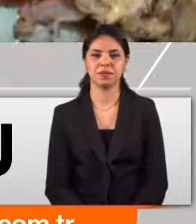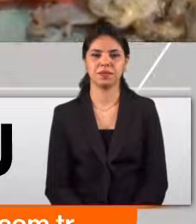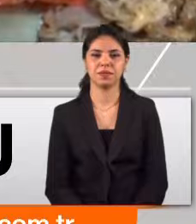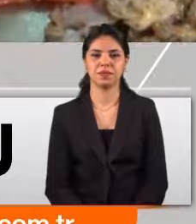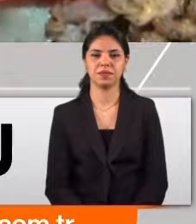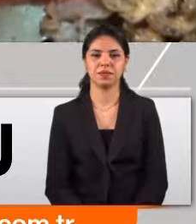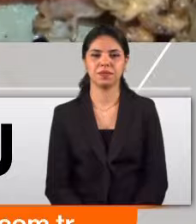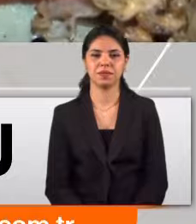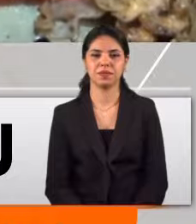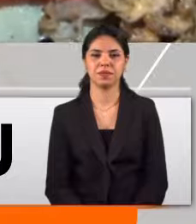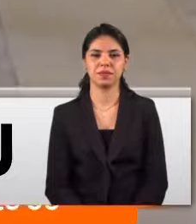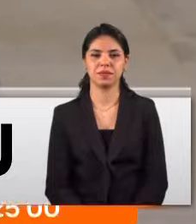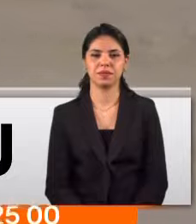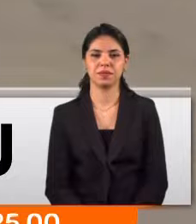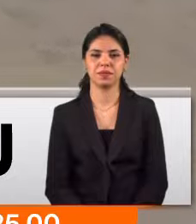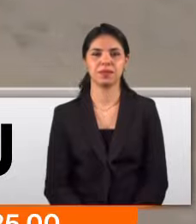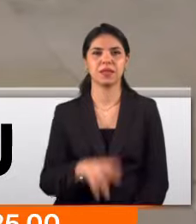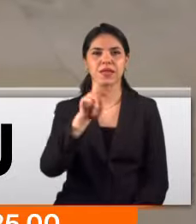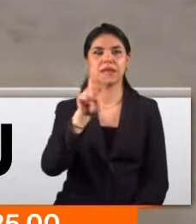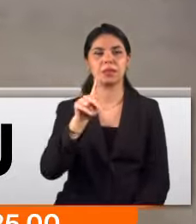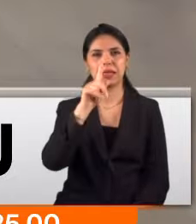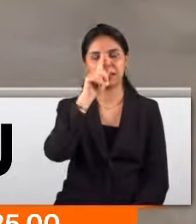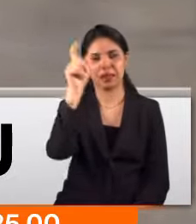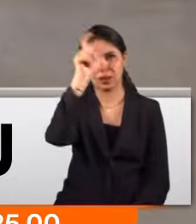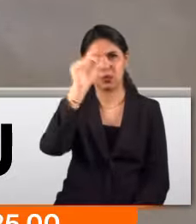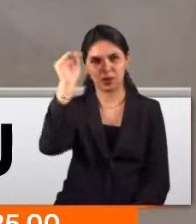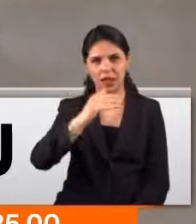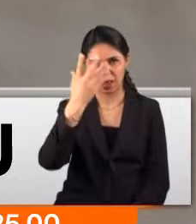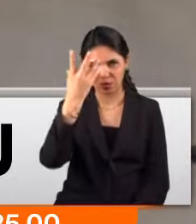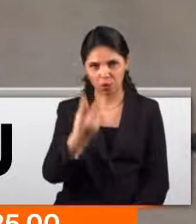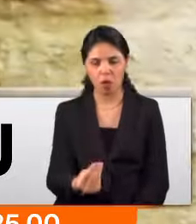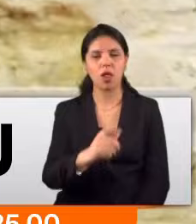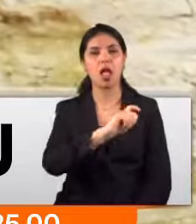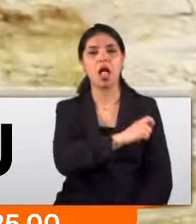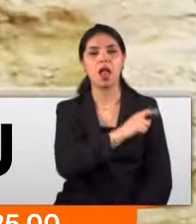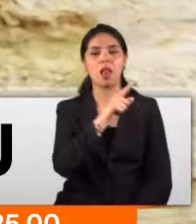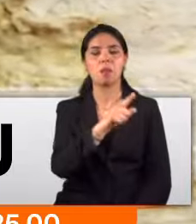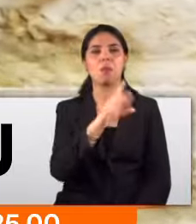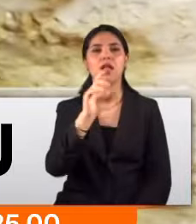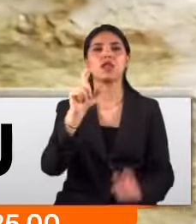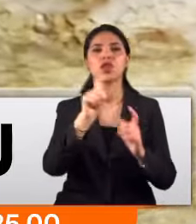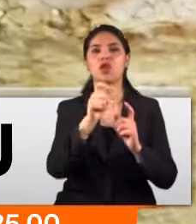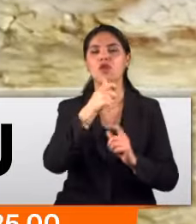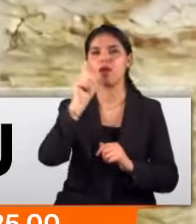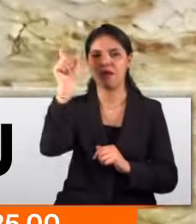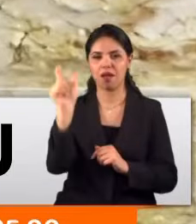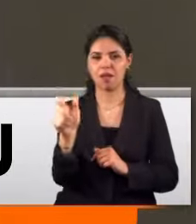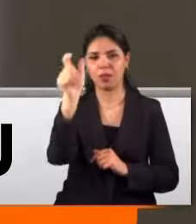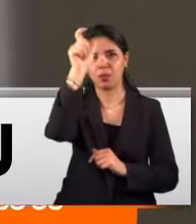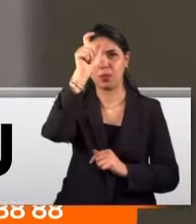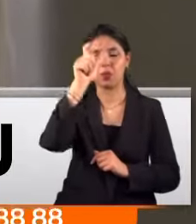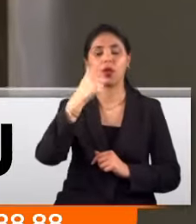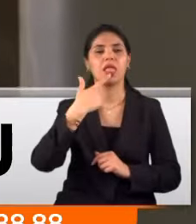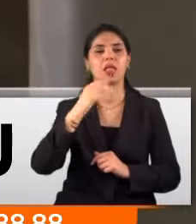orada servis edeceğiz genel konuklara. 22 Nisan'da Türkiye'ye gelecek olan Steinmeier, gönül verdiği Türk lezzetini Türkiye'ye de